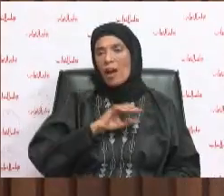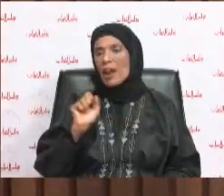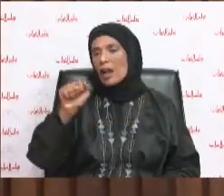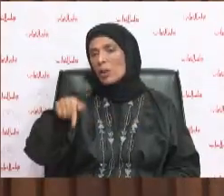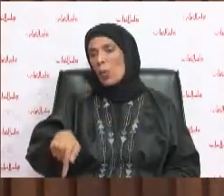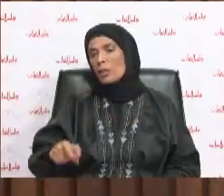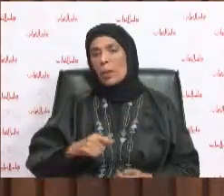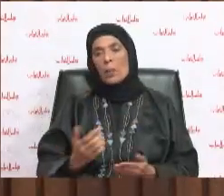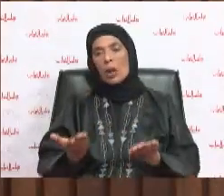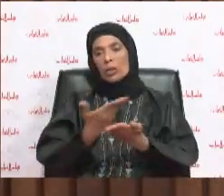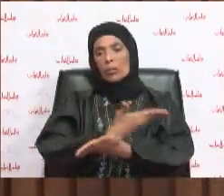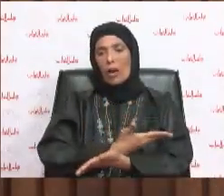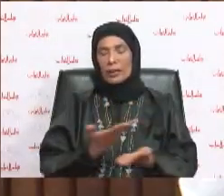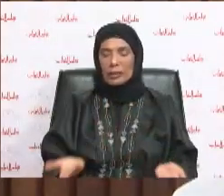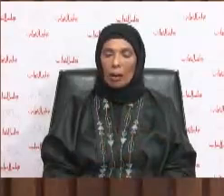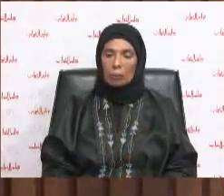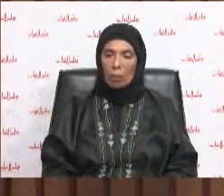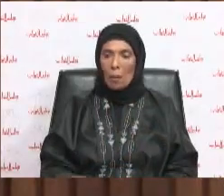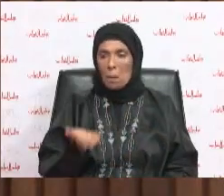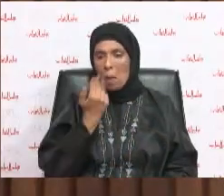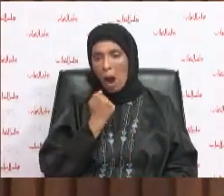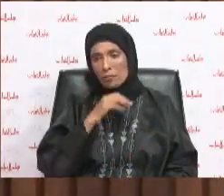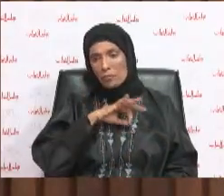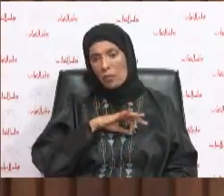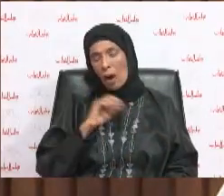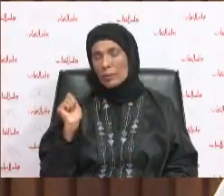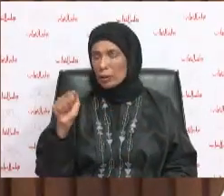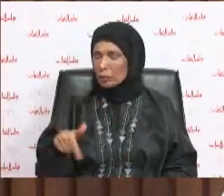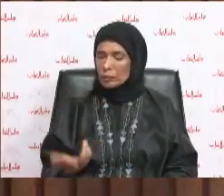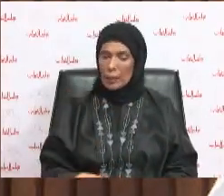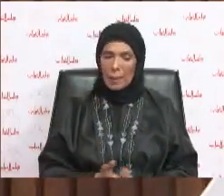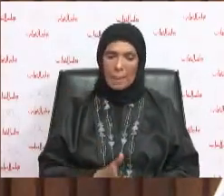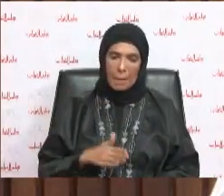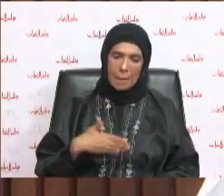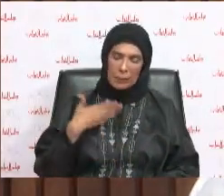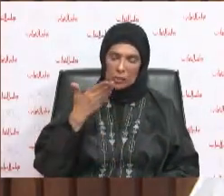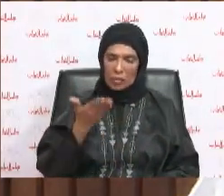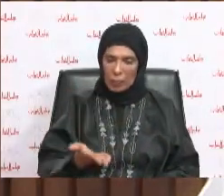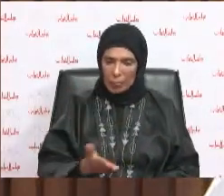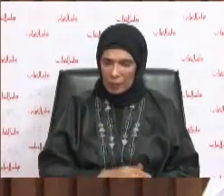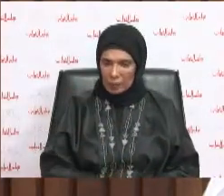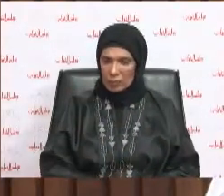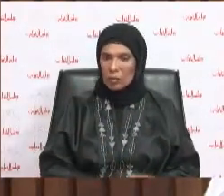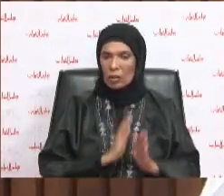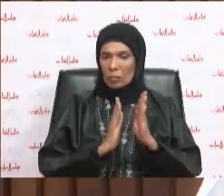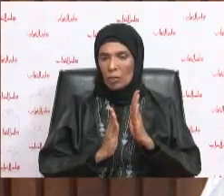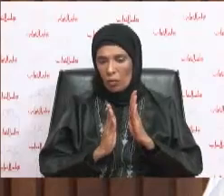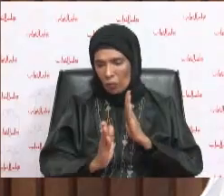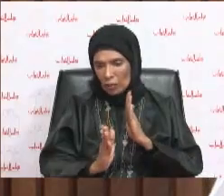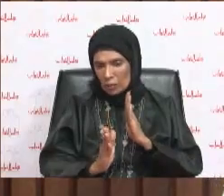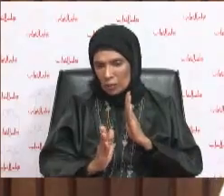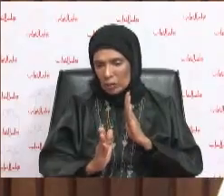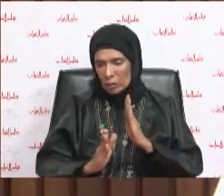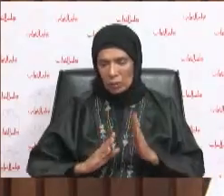وين يعني المواطن أين في هذه الدائرة. فأتمنى أن ملفاتنا تطرح فيها